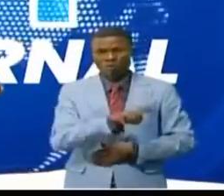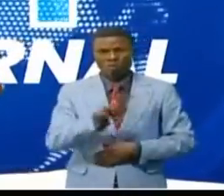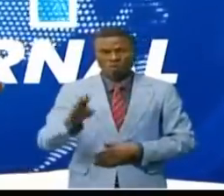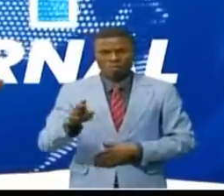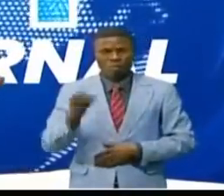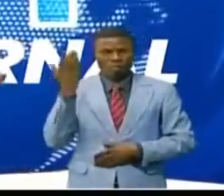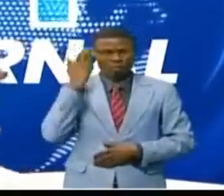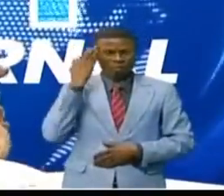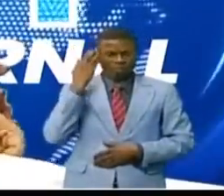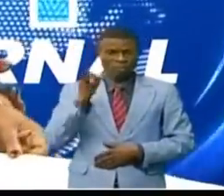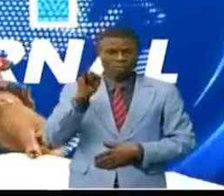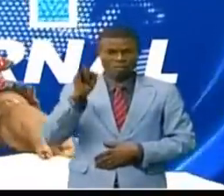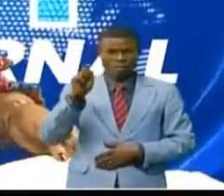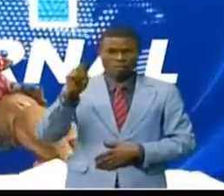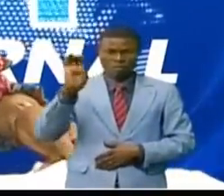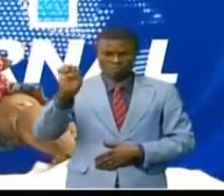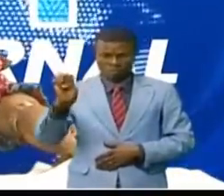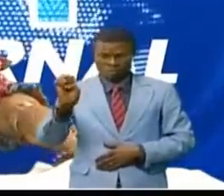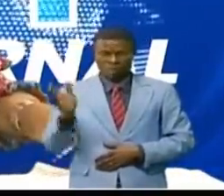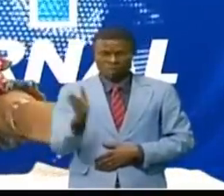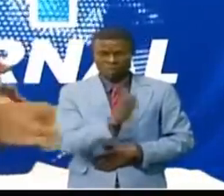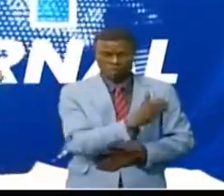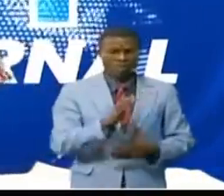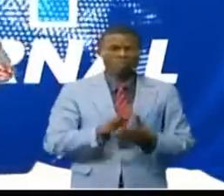septembre 2022. Célestin Tuité Yamwembo.